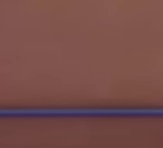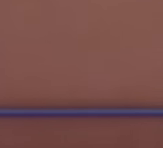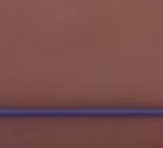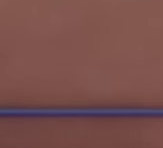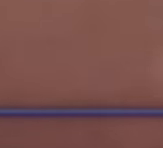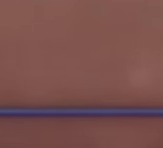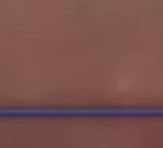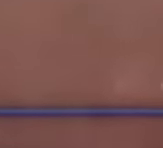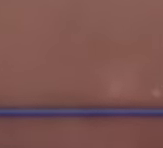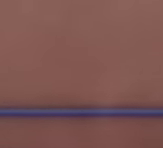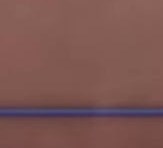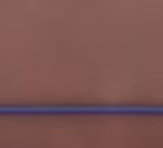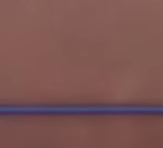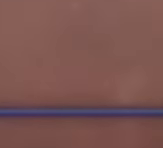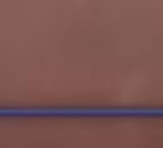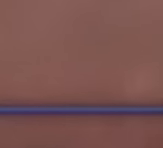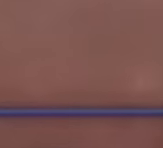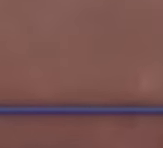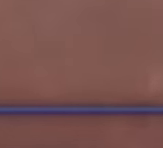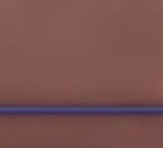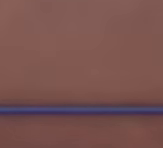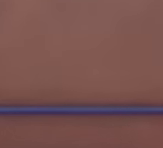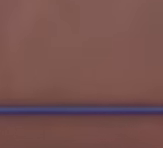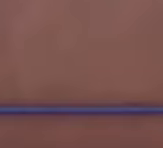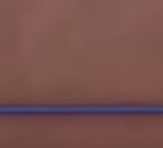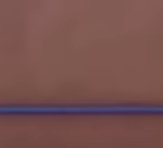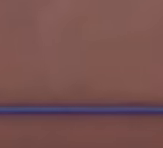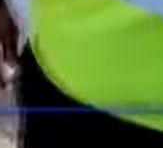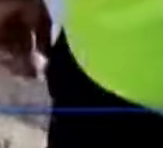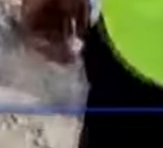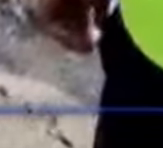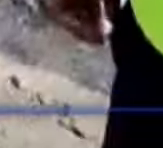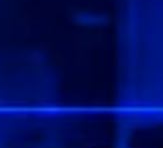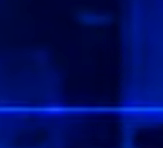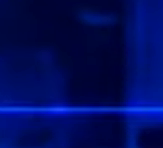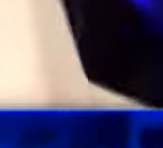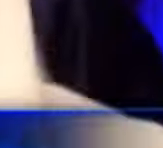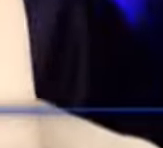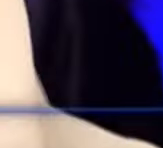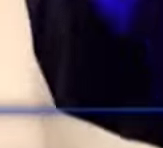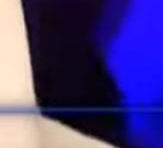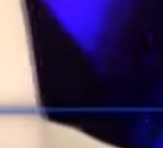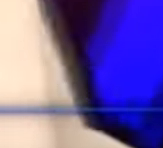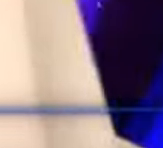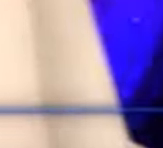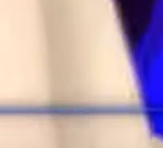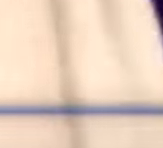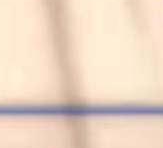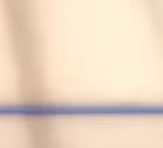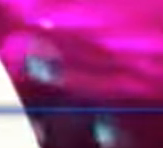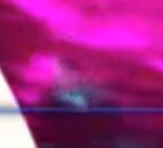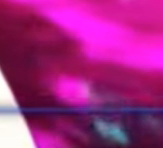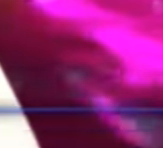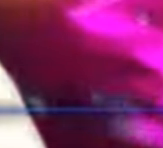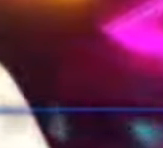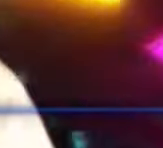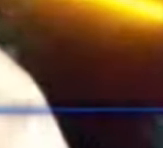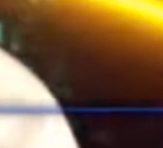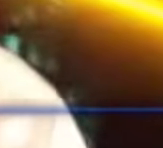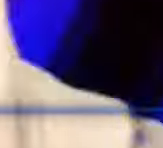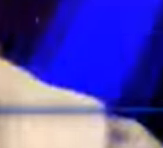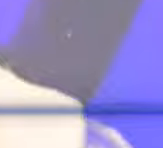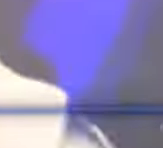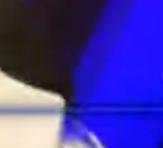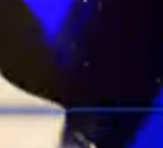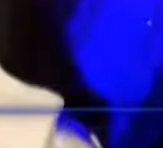Batang lalaking nahulog at na-trap sa balon sa India. Ano kaya ang sinapit? kantang Selos ng Queen